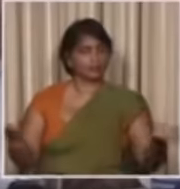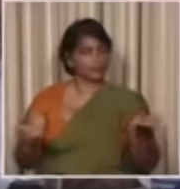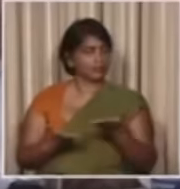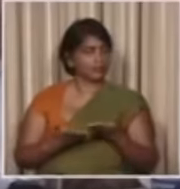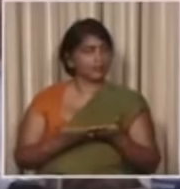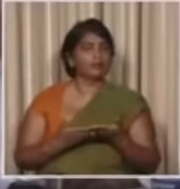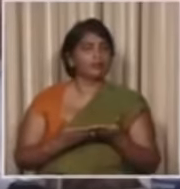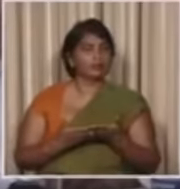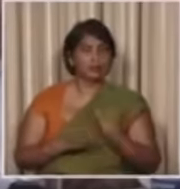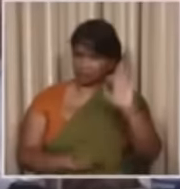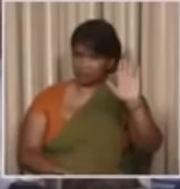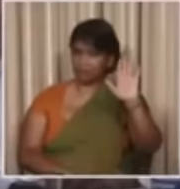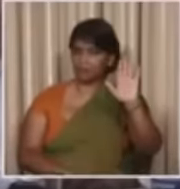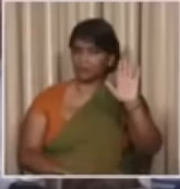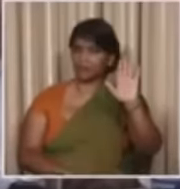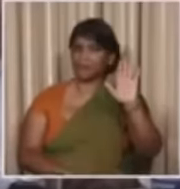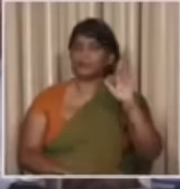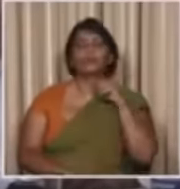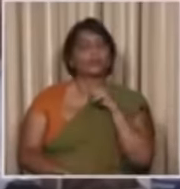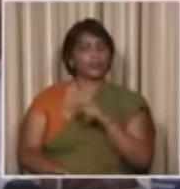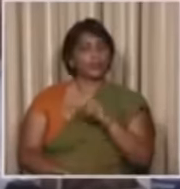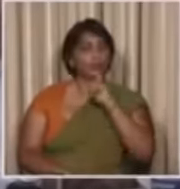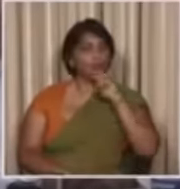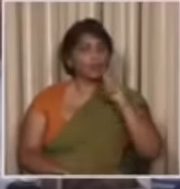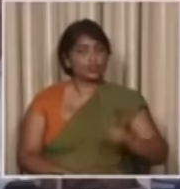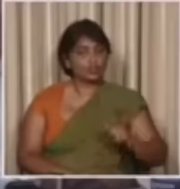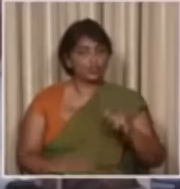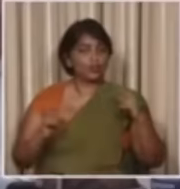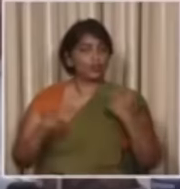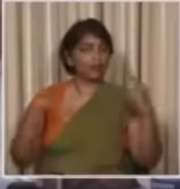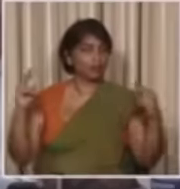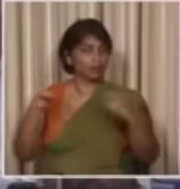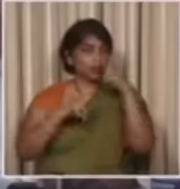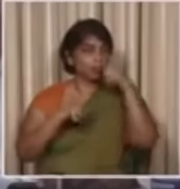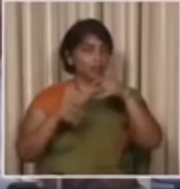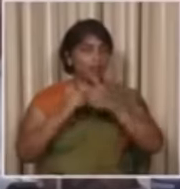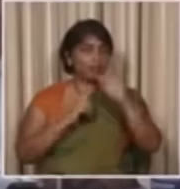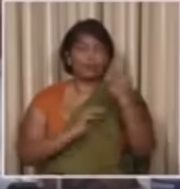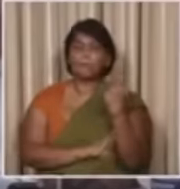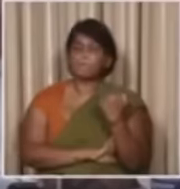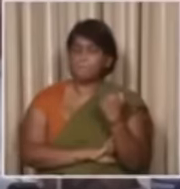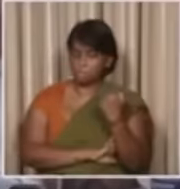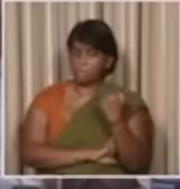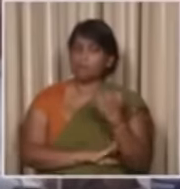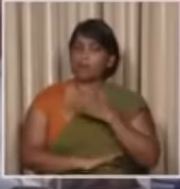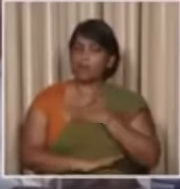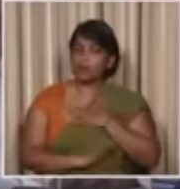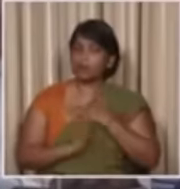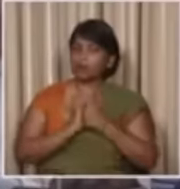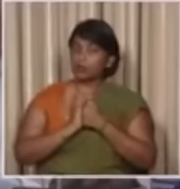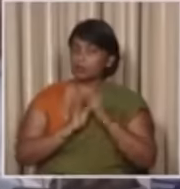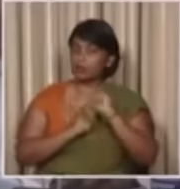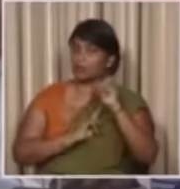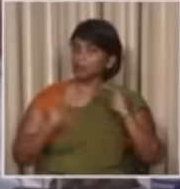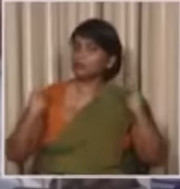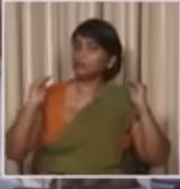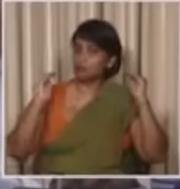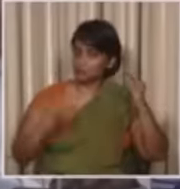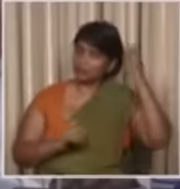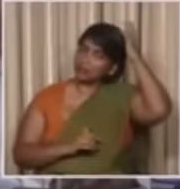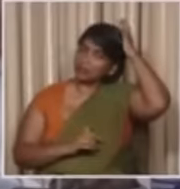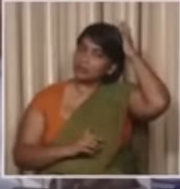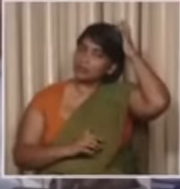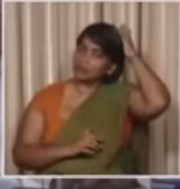අවසන් කරා ශ්‍රේෂ්ඨාධිකරණයේ විශ්වකාරරු අයි කිරීමේ බලය තියෙන අපිට අපි අපි උත්තරීතරයි